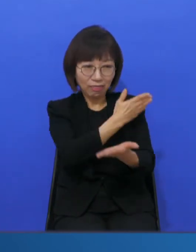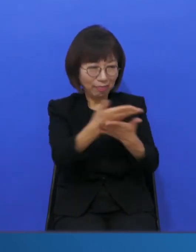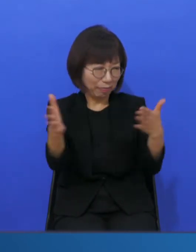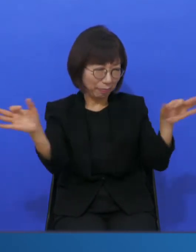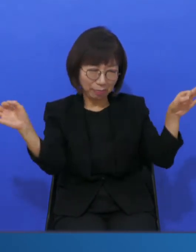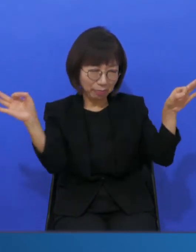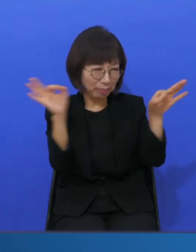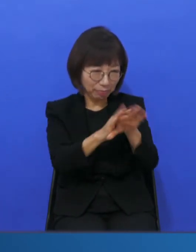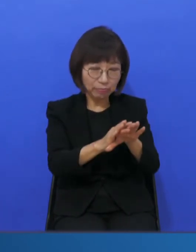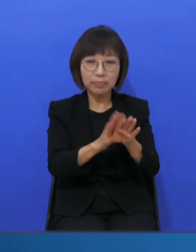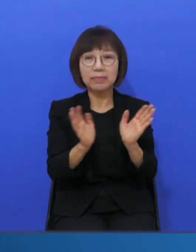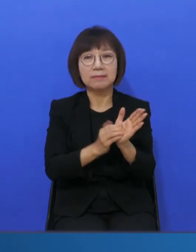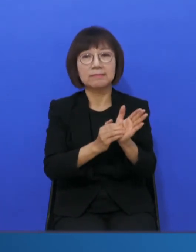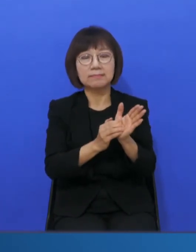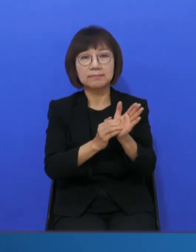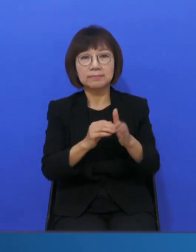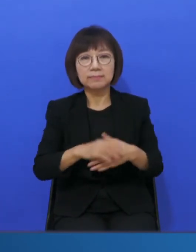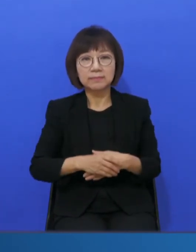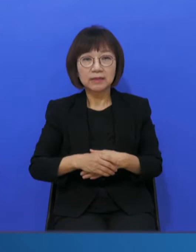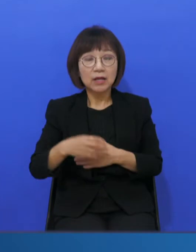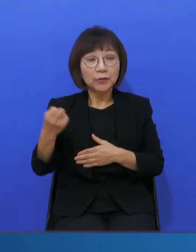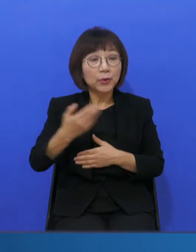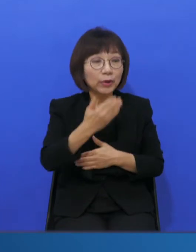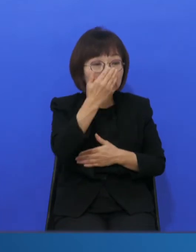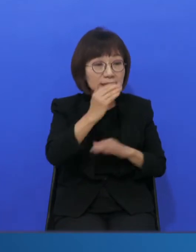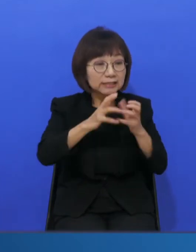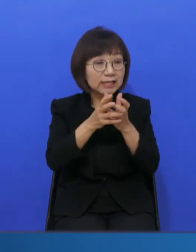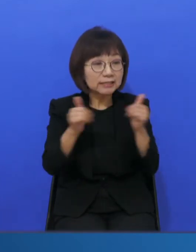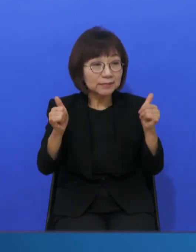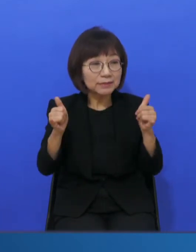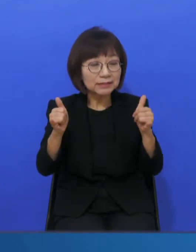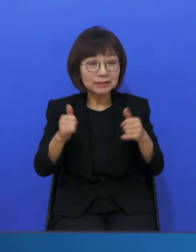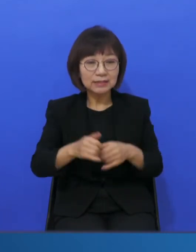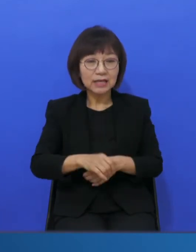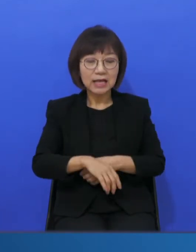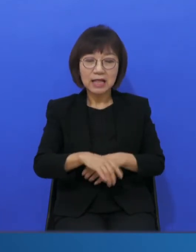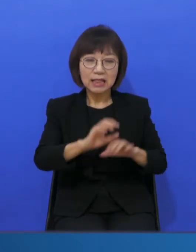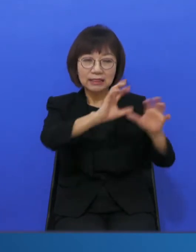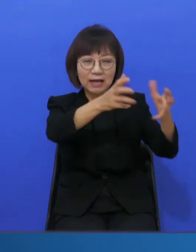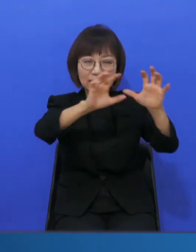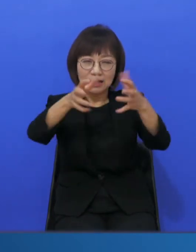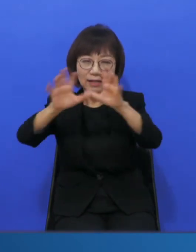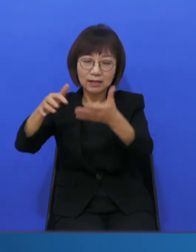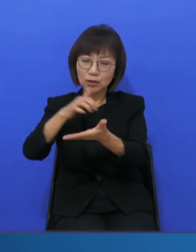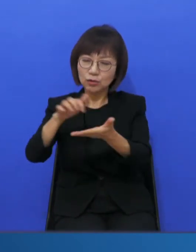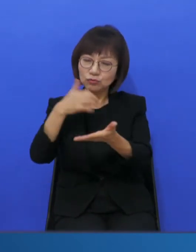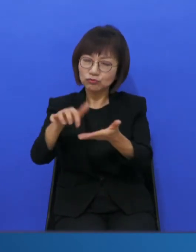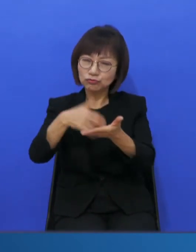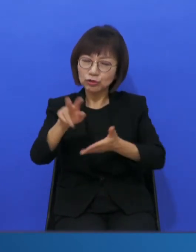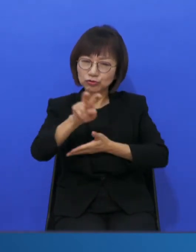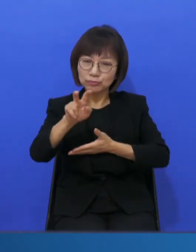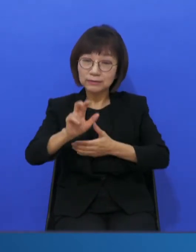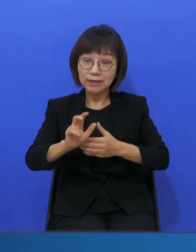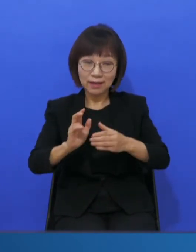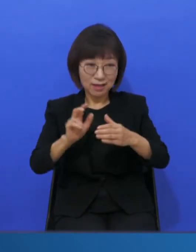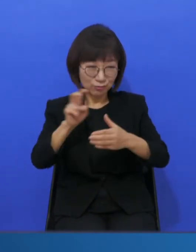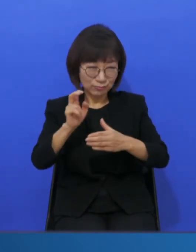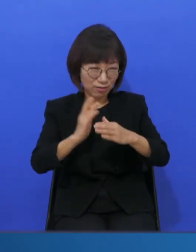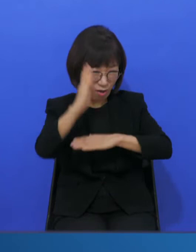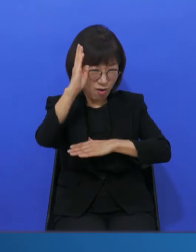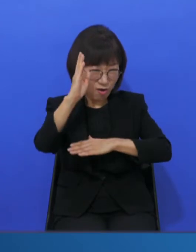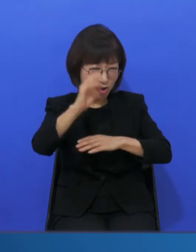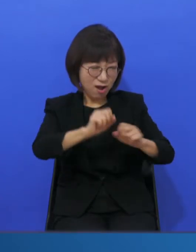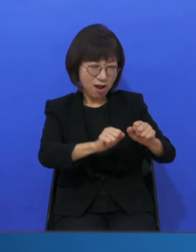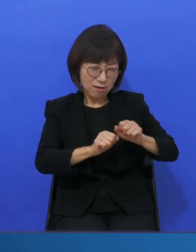another stone. 20개가 넘는 나라로 이스라엘들은 흩어집니다. And the Israelites were scattered into 20 different nations. 무참하게 학살당합니다.